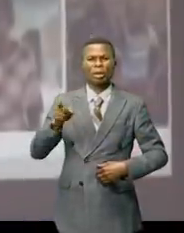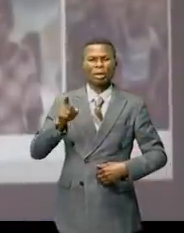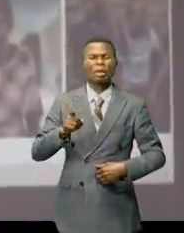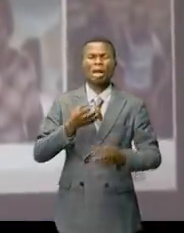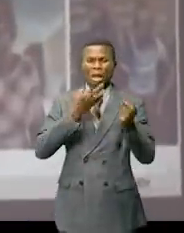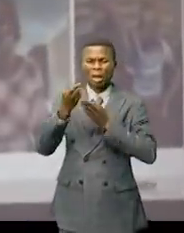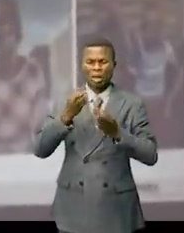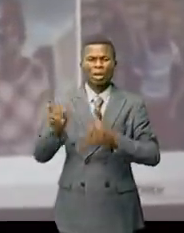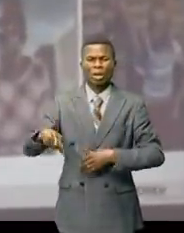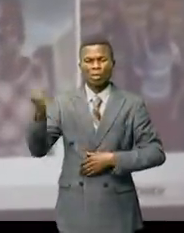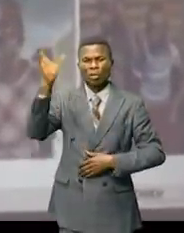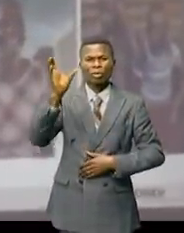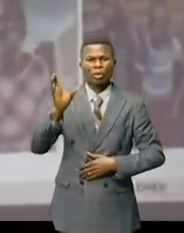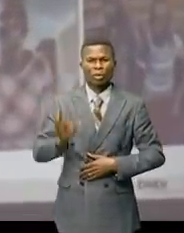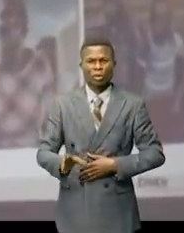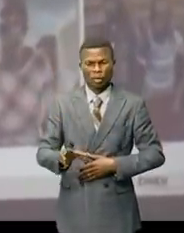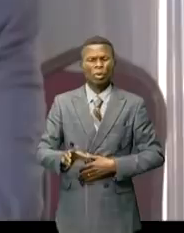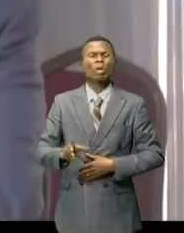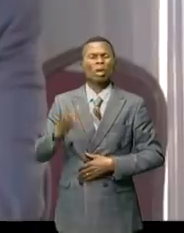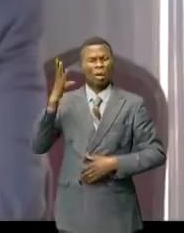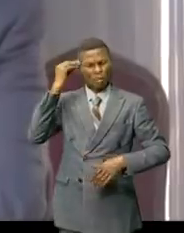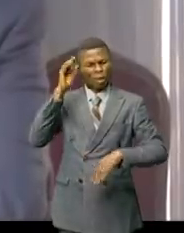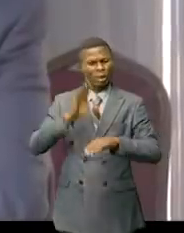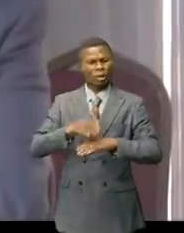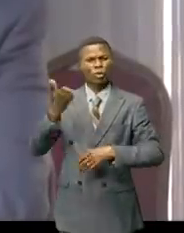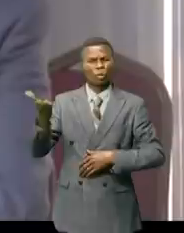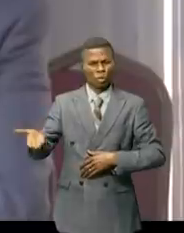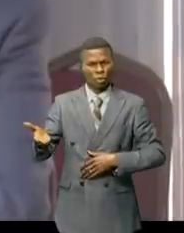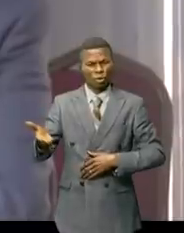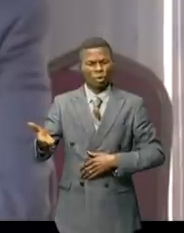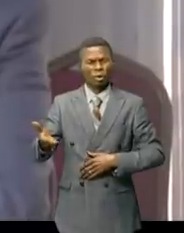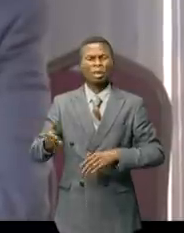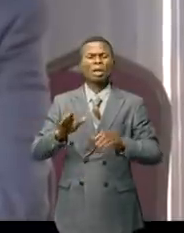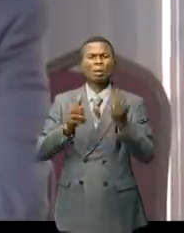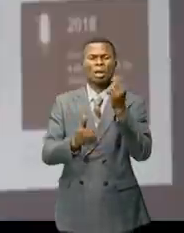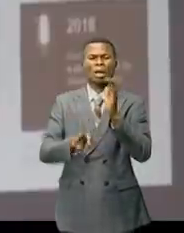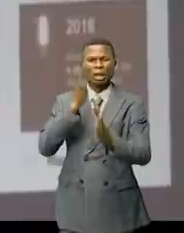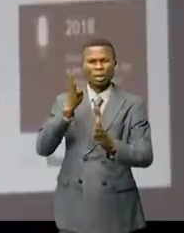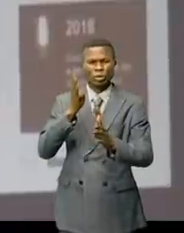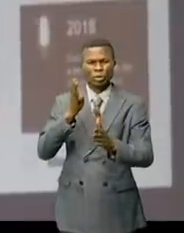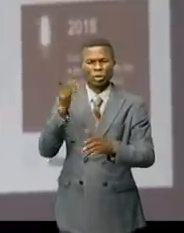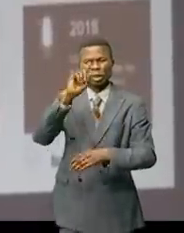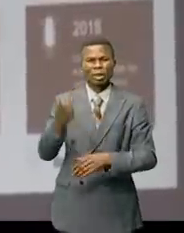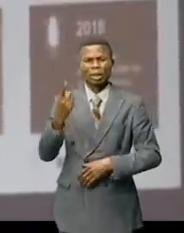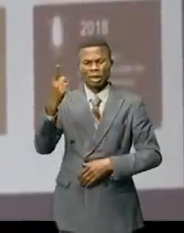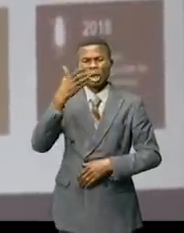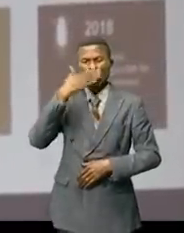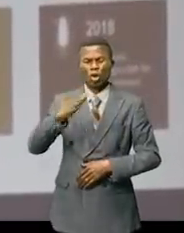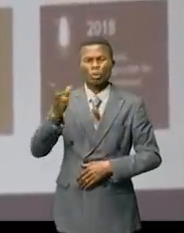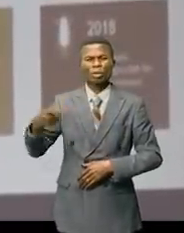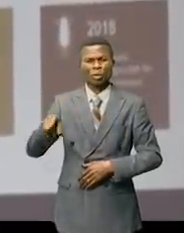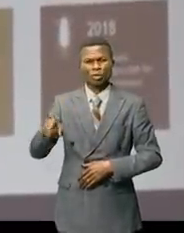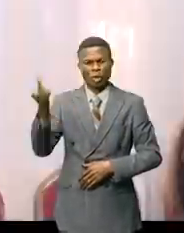indiqué que la province du congo centrale n'est pas épargné des longueurs cause qui touche 14 sur les trente et une zone de santé de la province